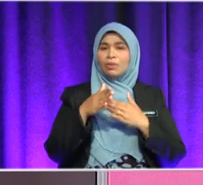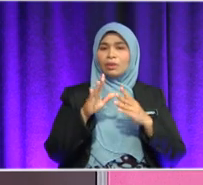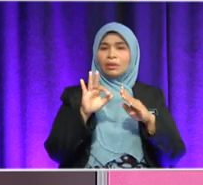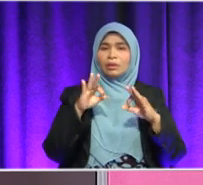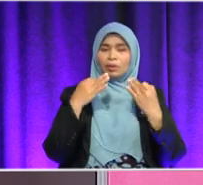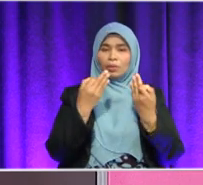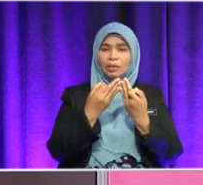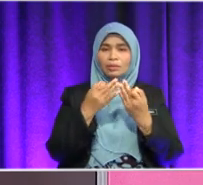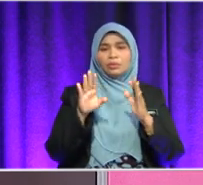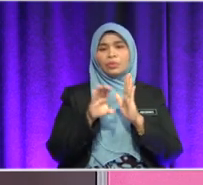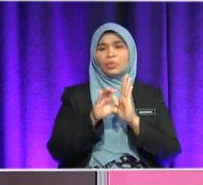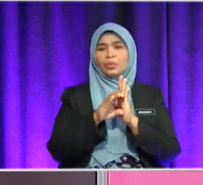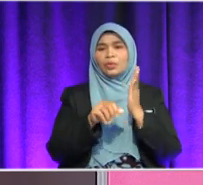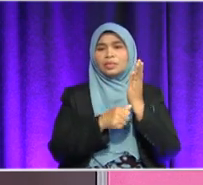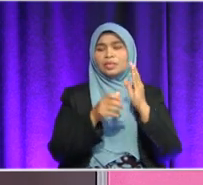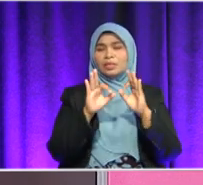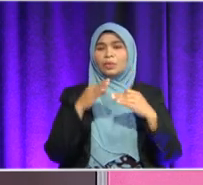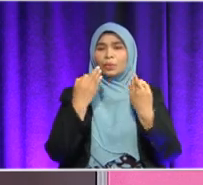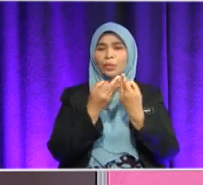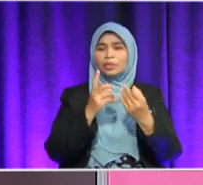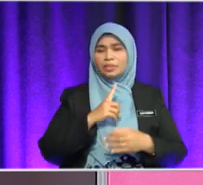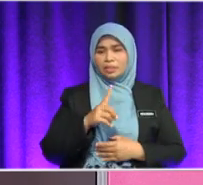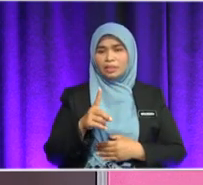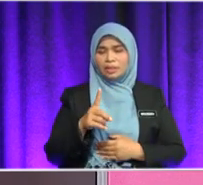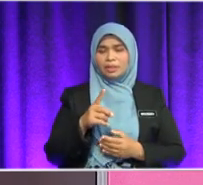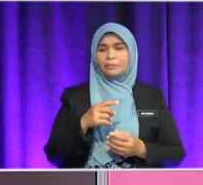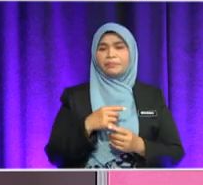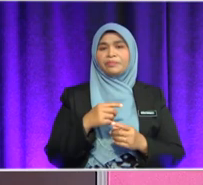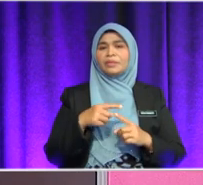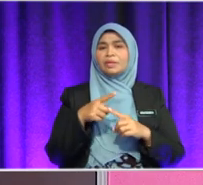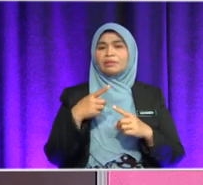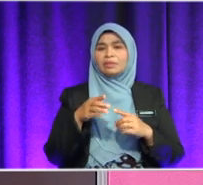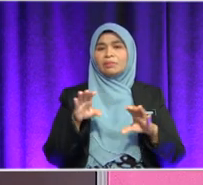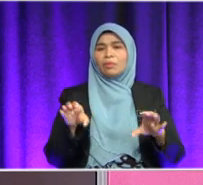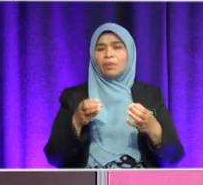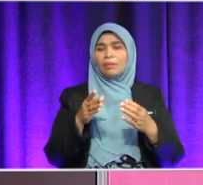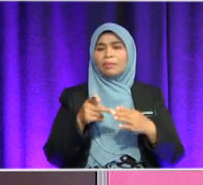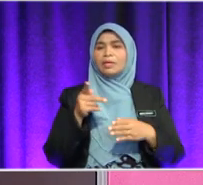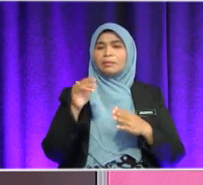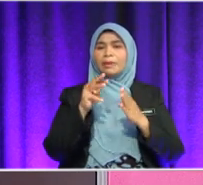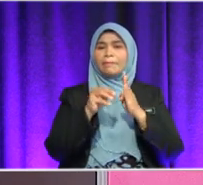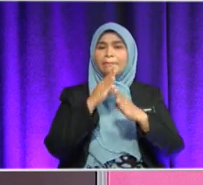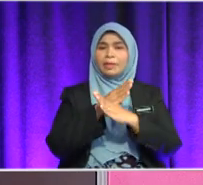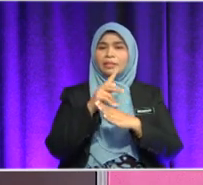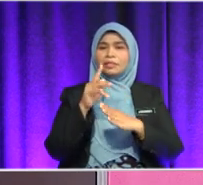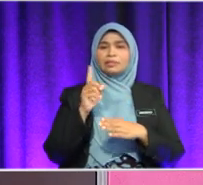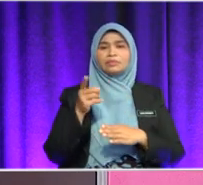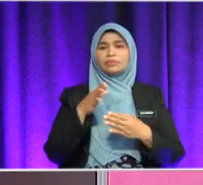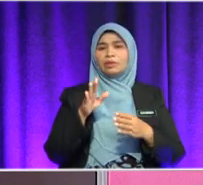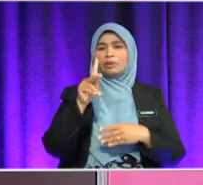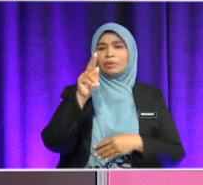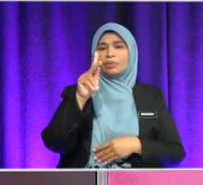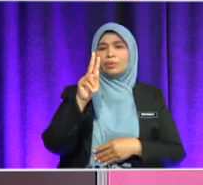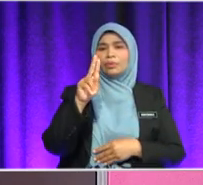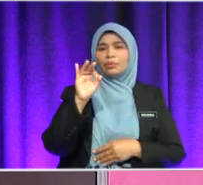dia asalnya islam apabila dia membuat melakukan perkara yang membatalkan iman maka dia telah kufur ataupun telah